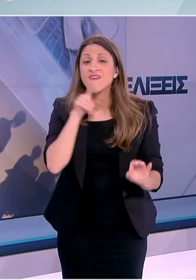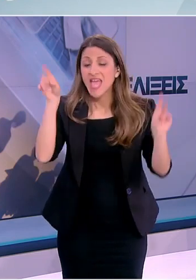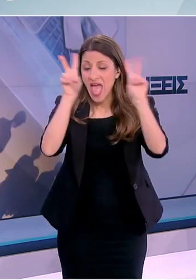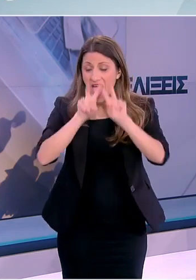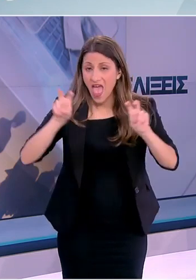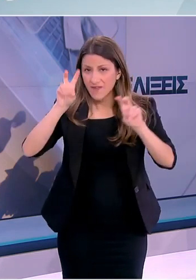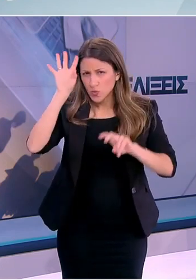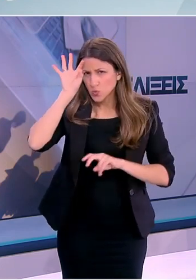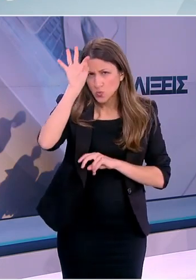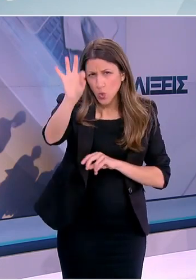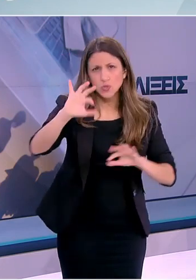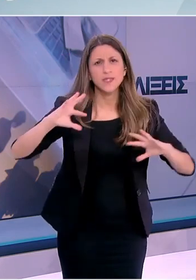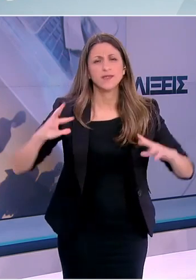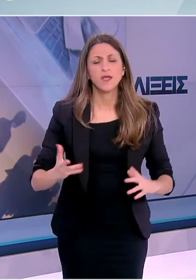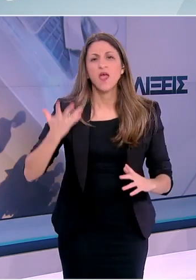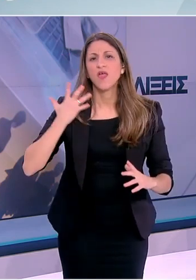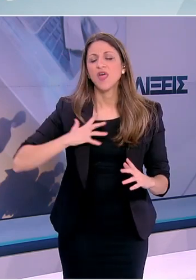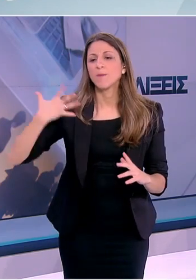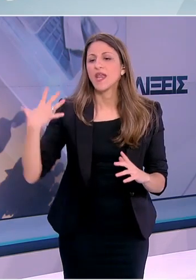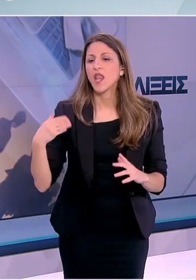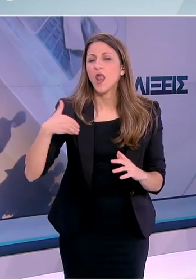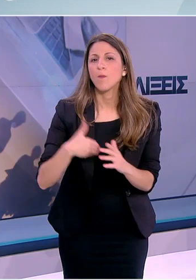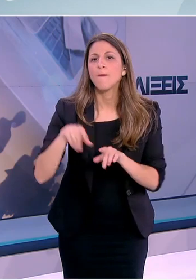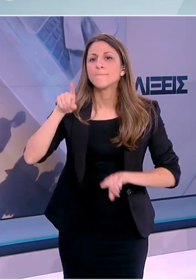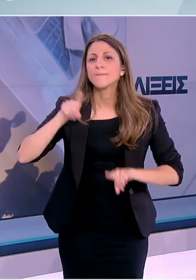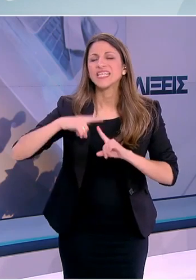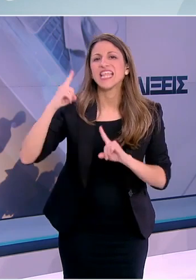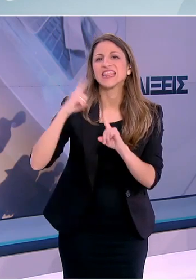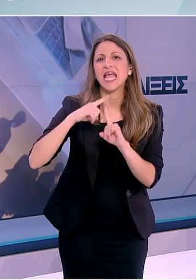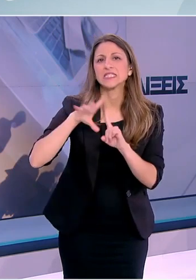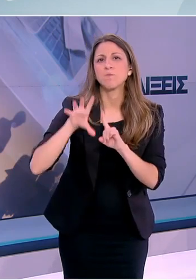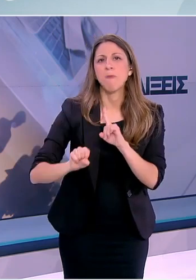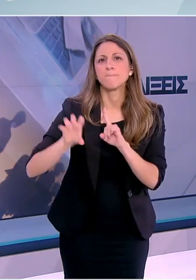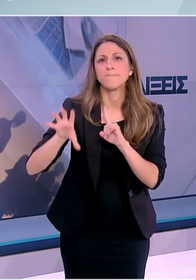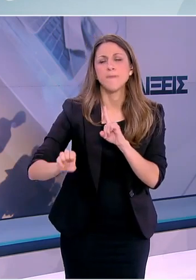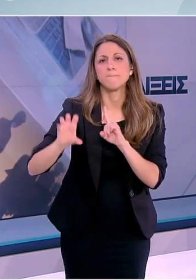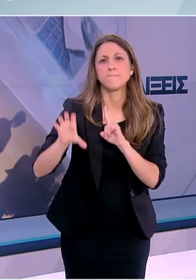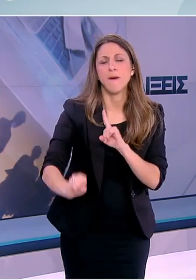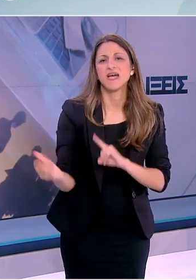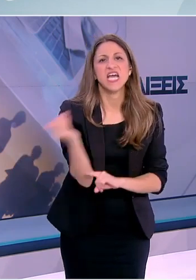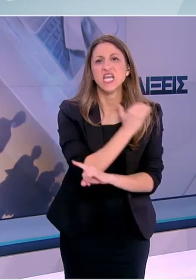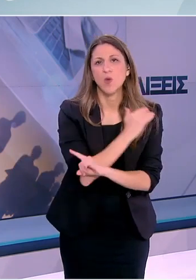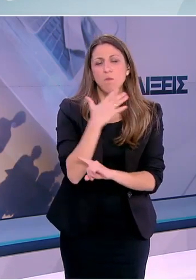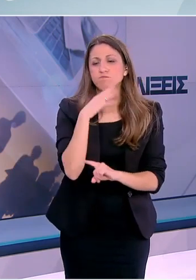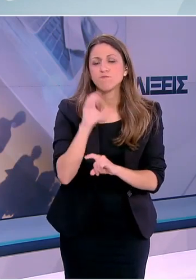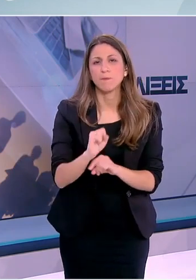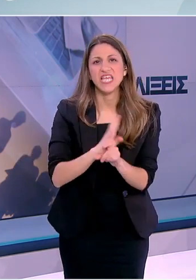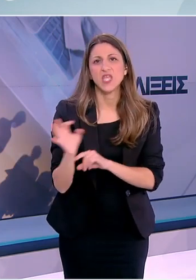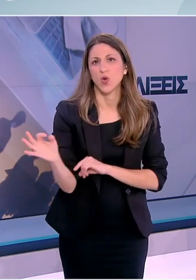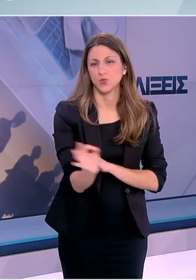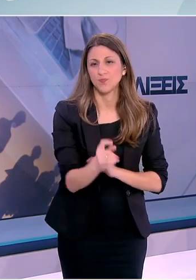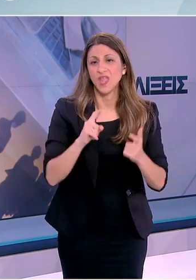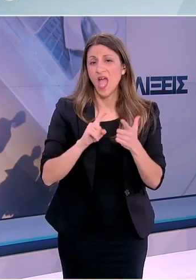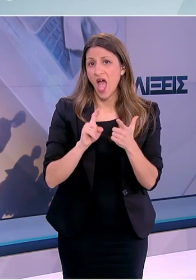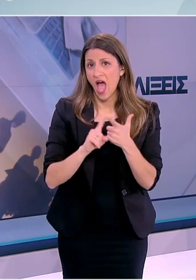αυτής επιδιώκεται η ανάπτυξη εγχώριων μοριακών και ανοσηλογικών μεθόδων ανίχνευσης του ιού, η προαγωγή της έρευνας με αντικείμενο